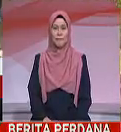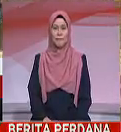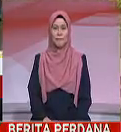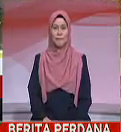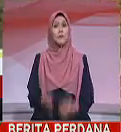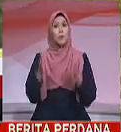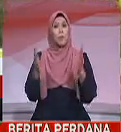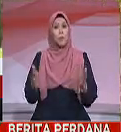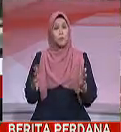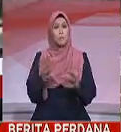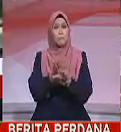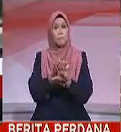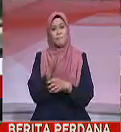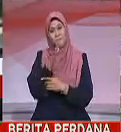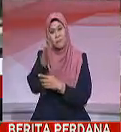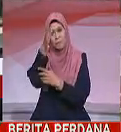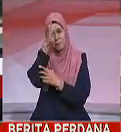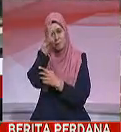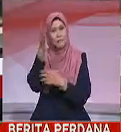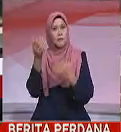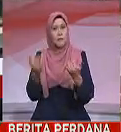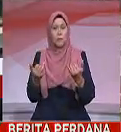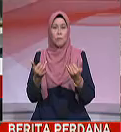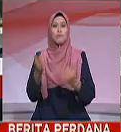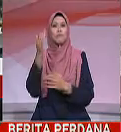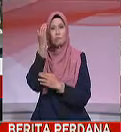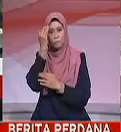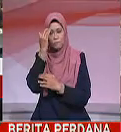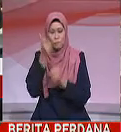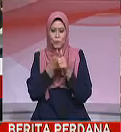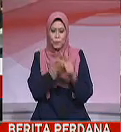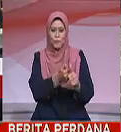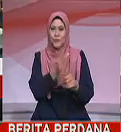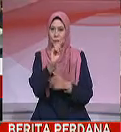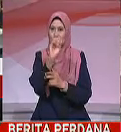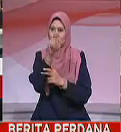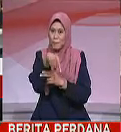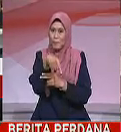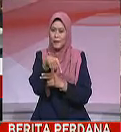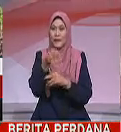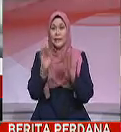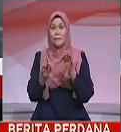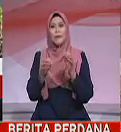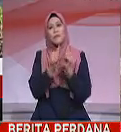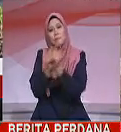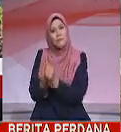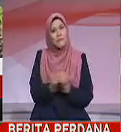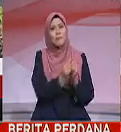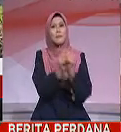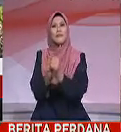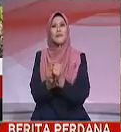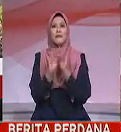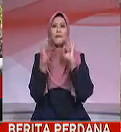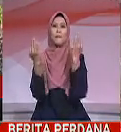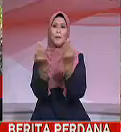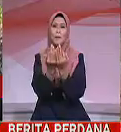Orang ramai, terutamanya ibu bapa, kini semakin peka dalam mematuhi SOP apabila meluangkan masa bersama keluarga